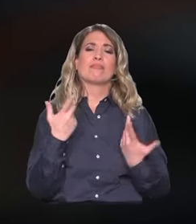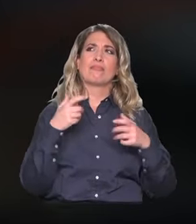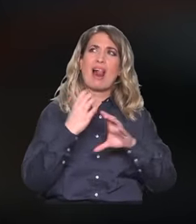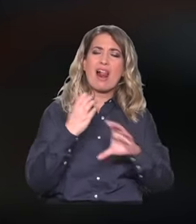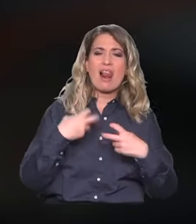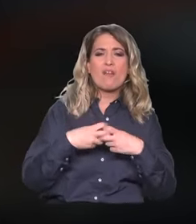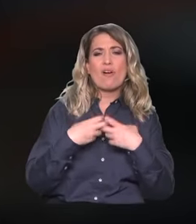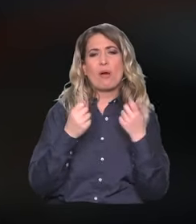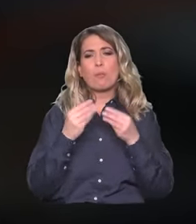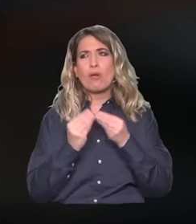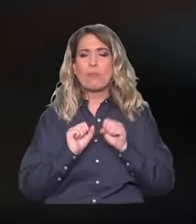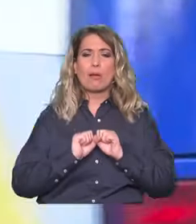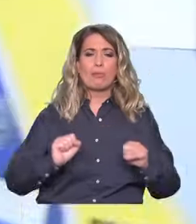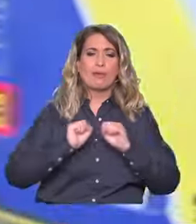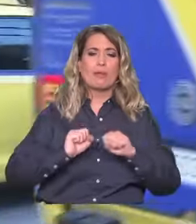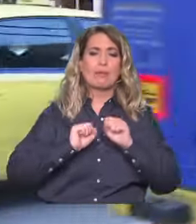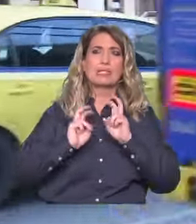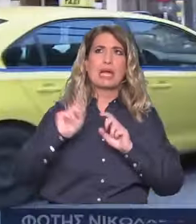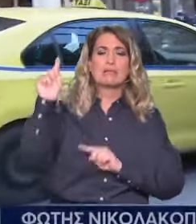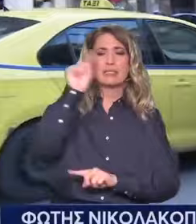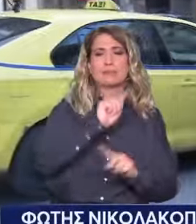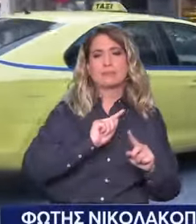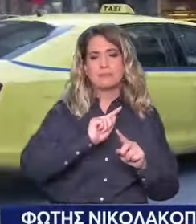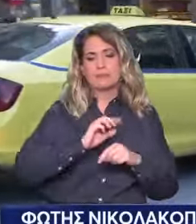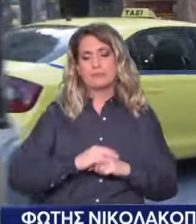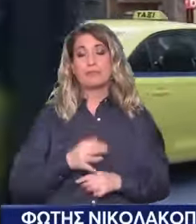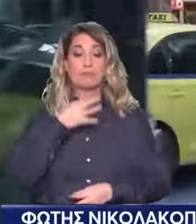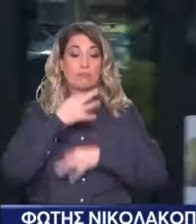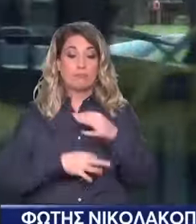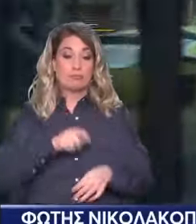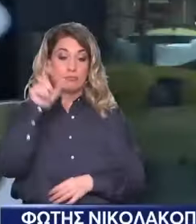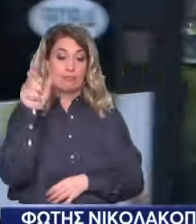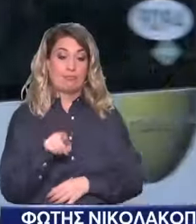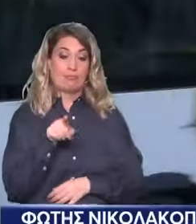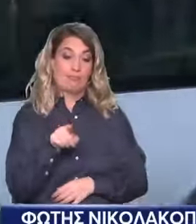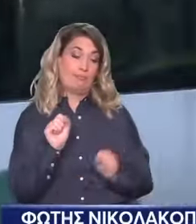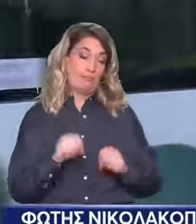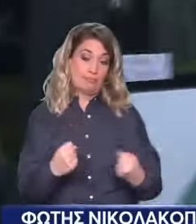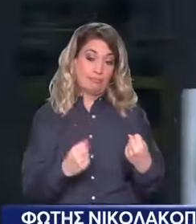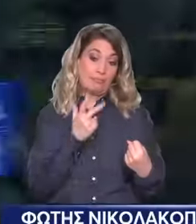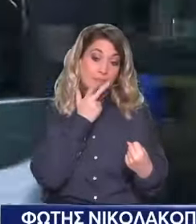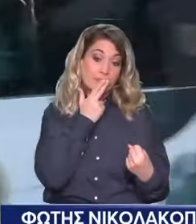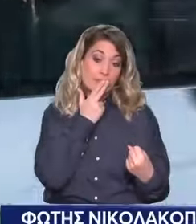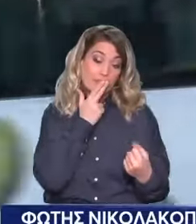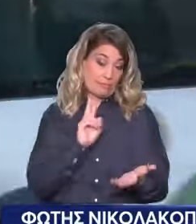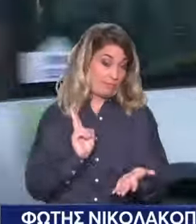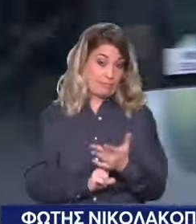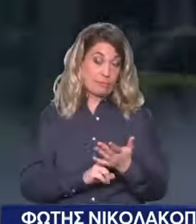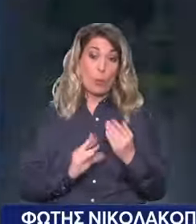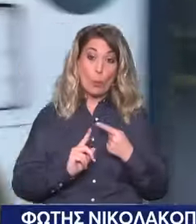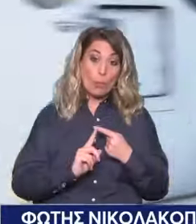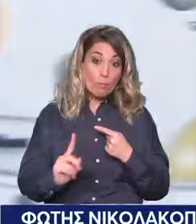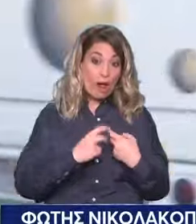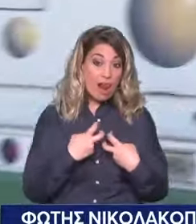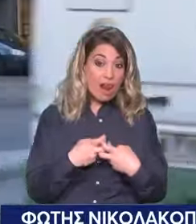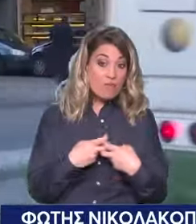μπορούν να λύσουν πλέον τα service που γίνονται το κάπνισμα σίγουρα αγορεύει και σε χώρους κλειστούς και πόσο μάλλον στα μέσα μας αυτό απαγορεύεται